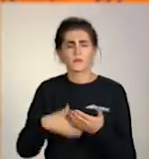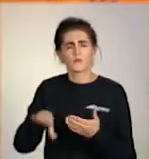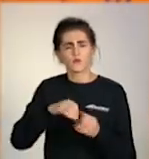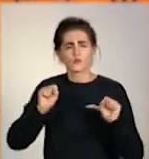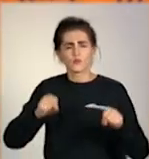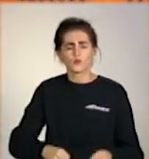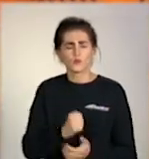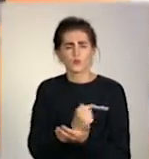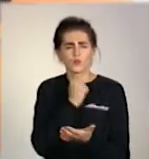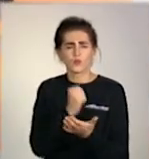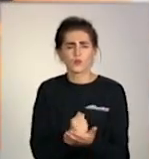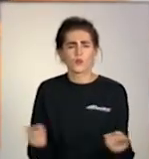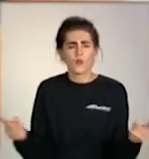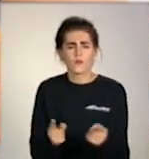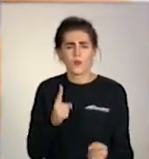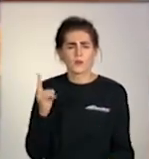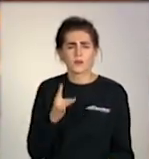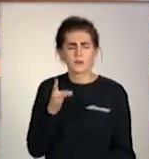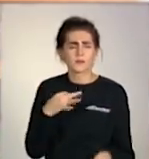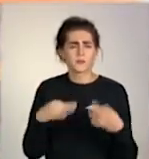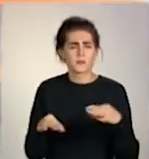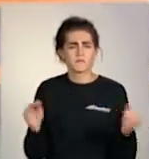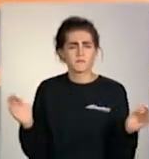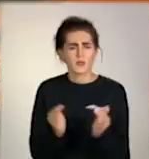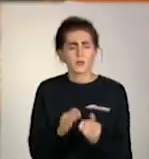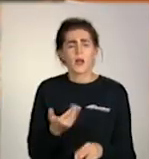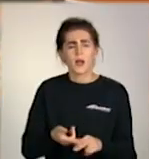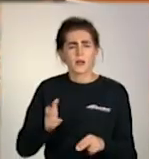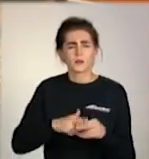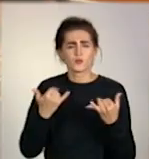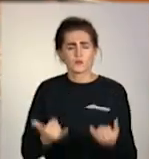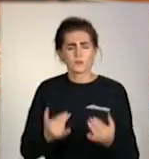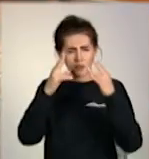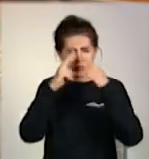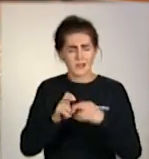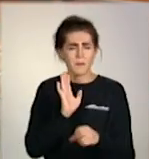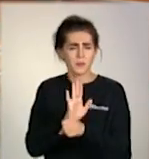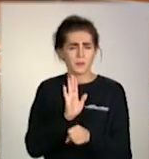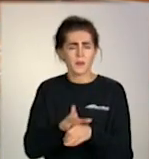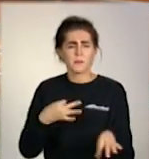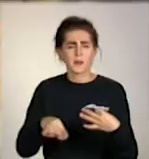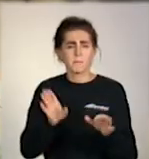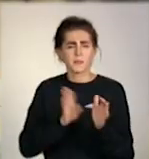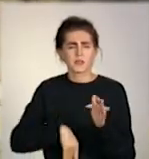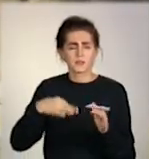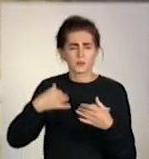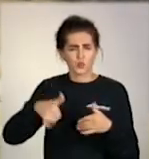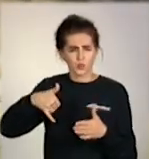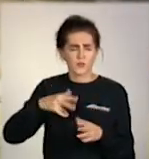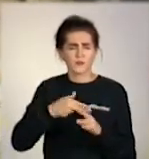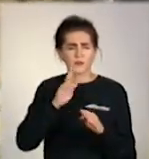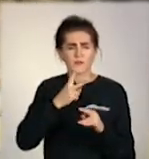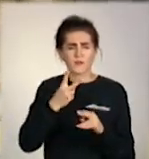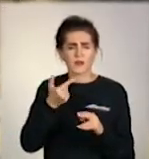ухвалили закон про обмеження обігу одноразових пакетів. Нині в Кабміні розглядають постанову, в якій пакет без ручки оцінили у 2 гривні